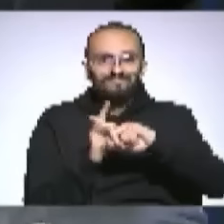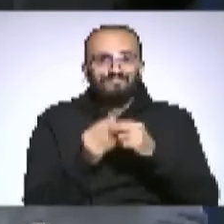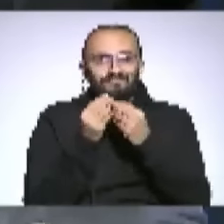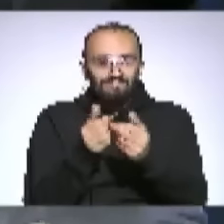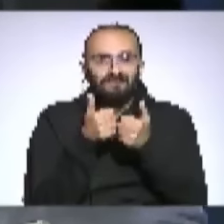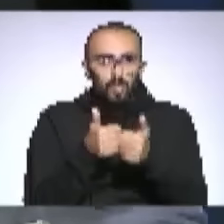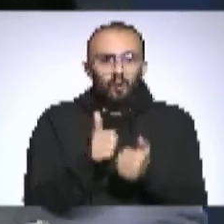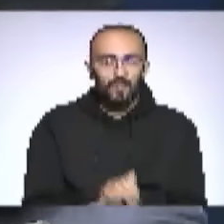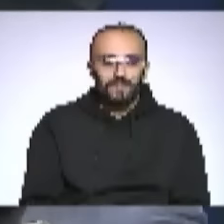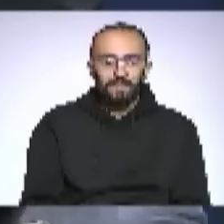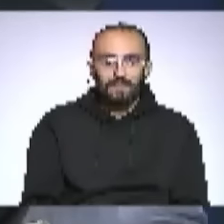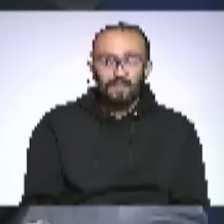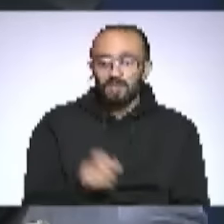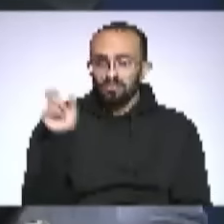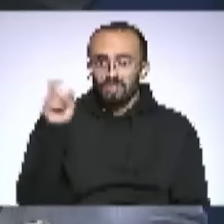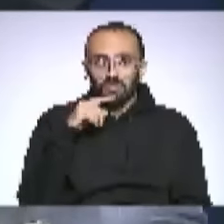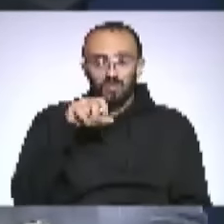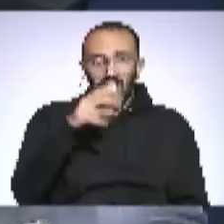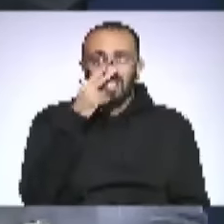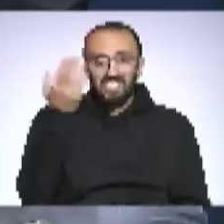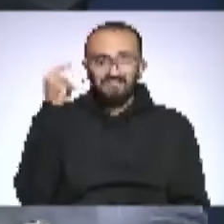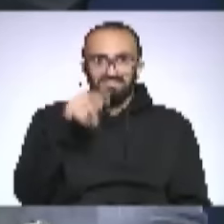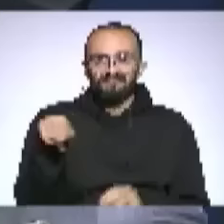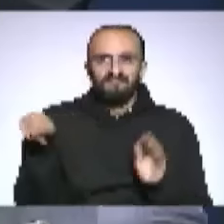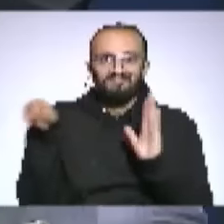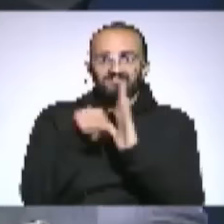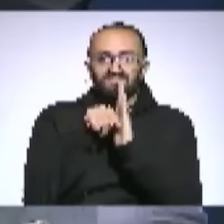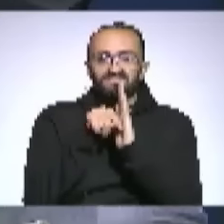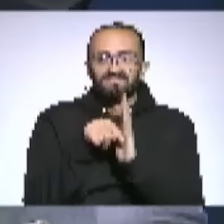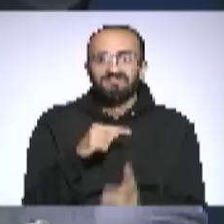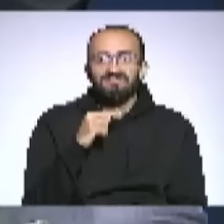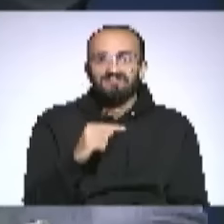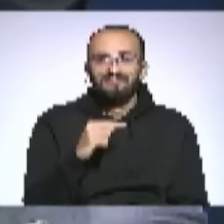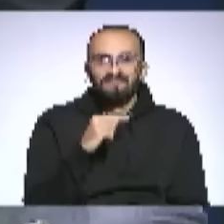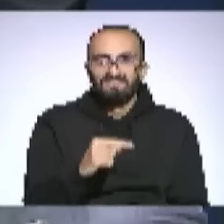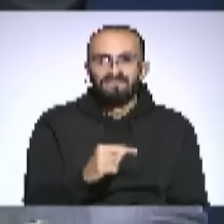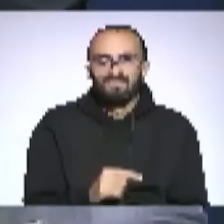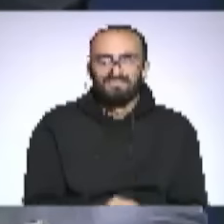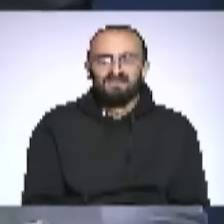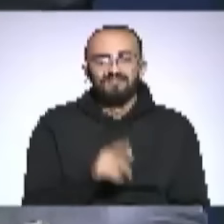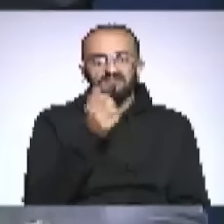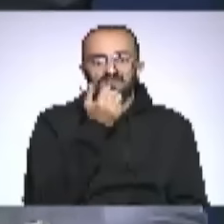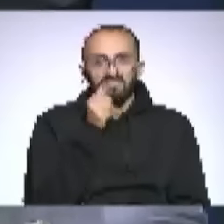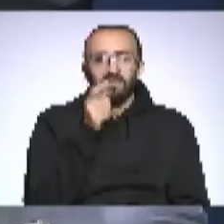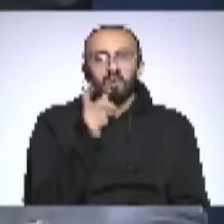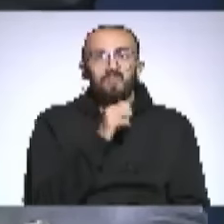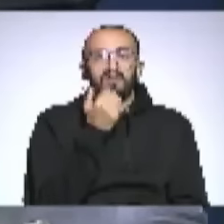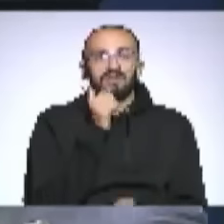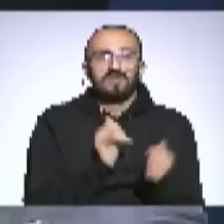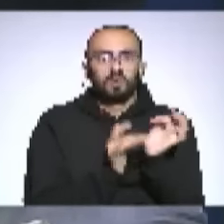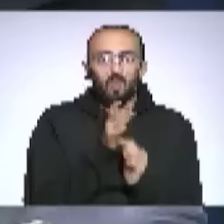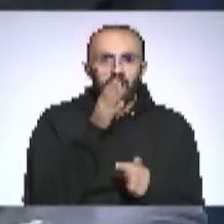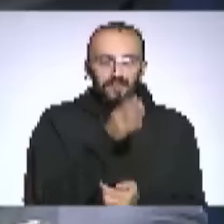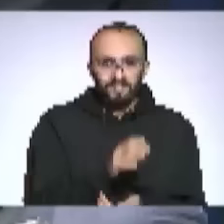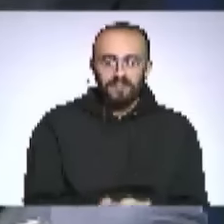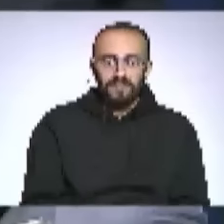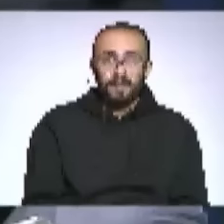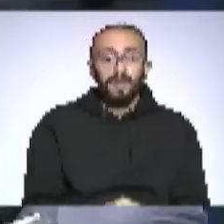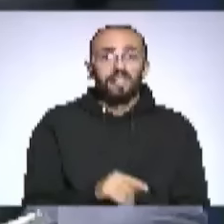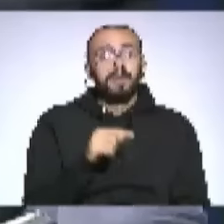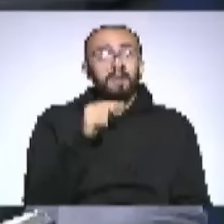فامتد اما الاخر فنظر الى مضيها فقدنها وادان السيد المسيح بنت